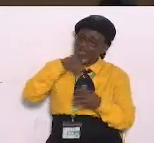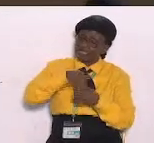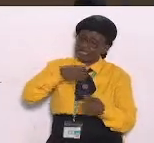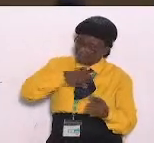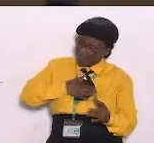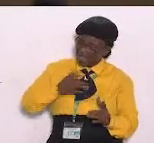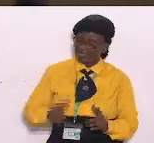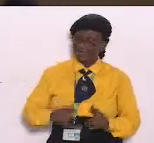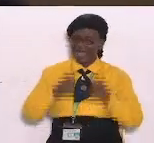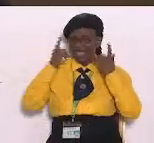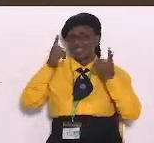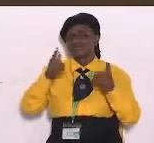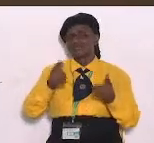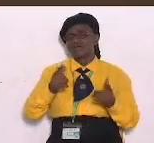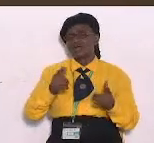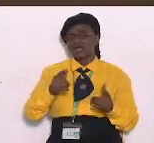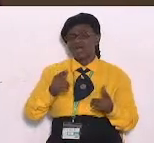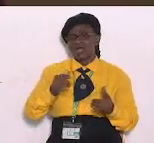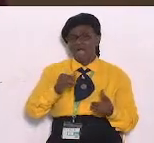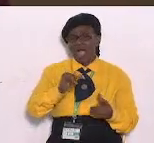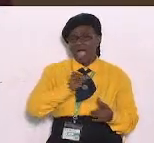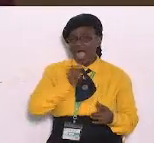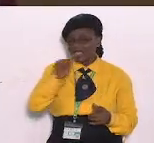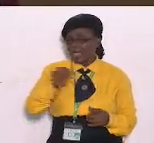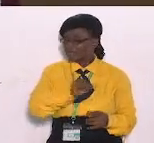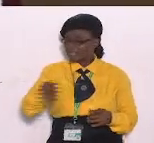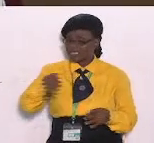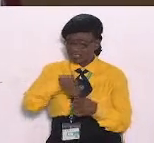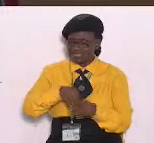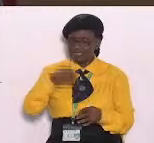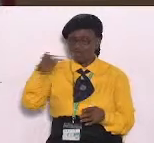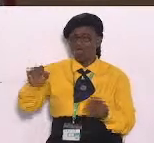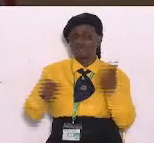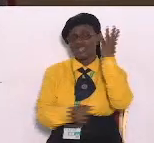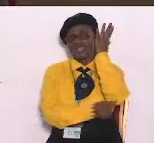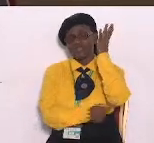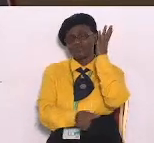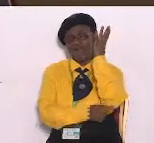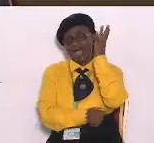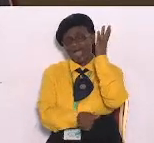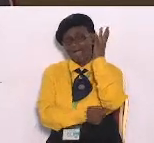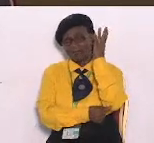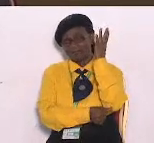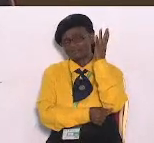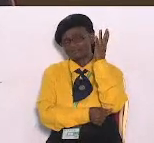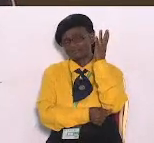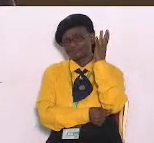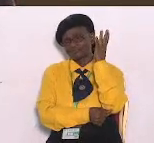vie accomp ton plaisir dans ma vie je suis la semence